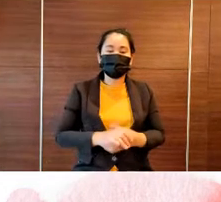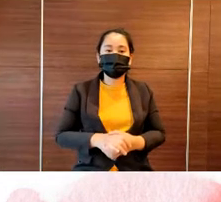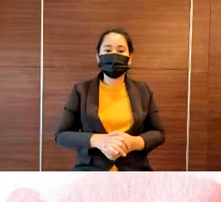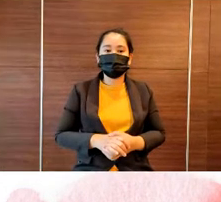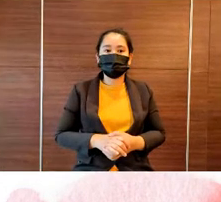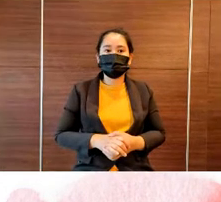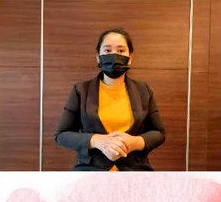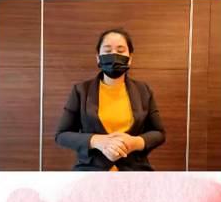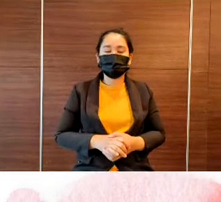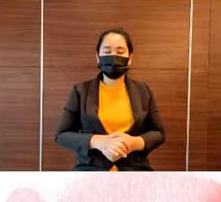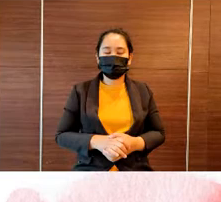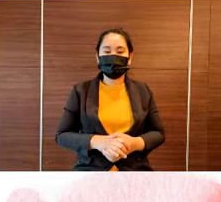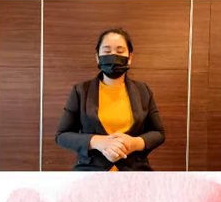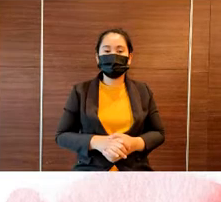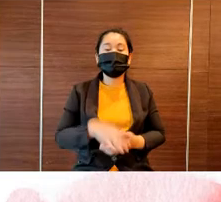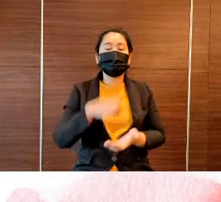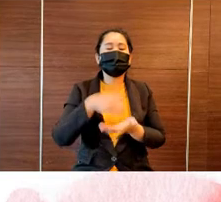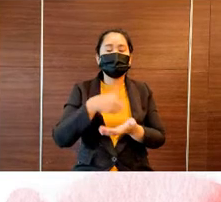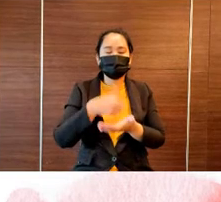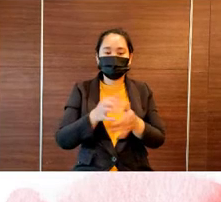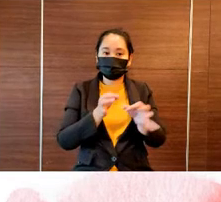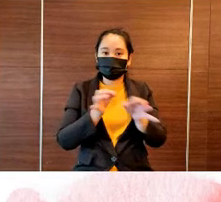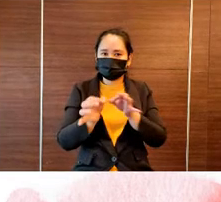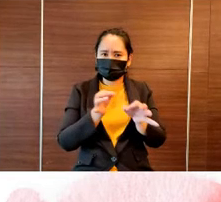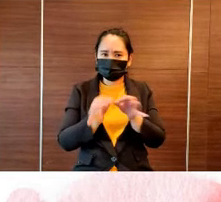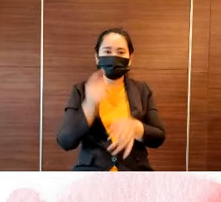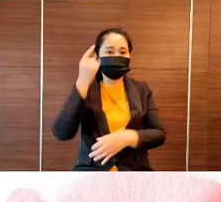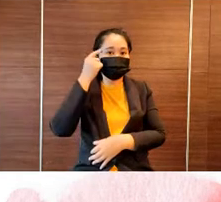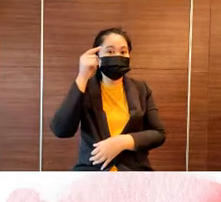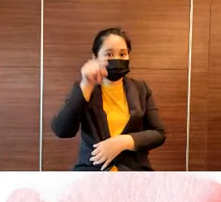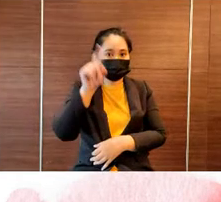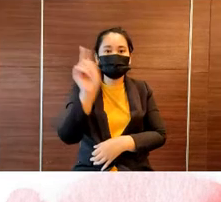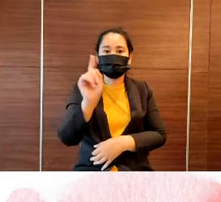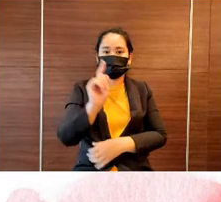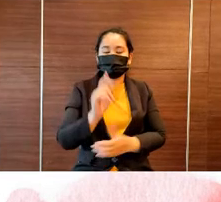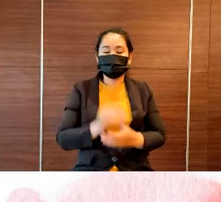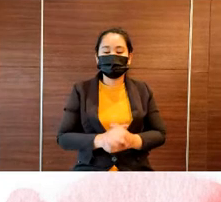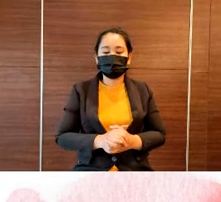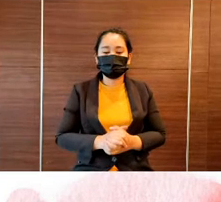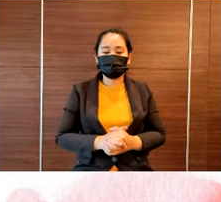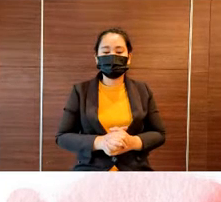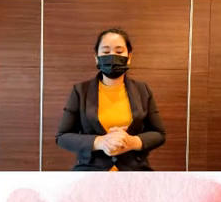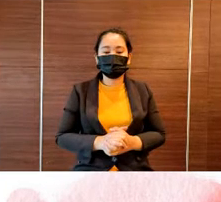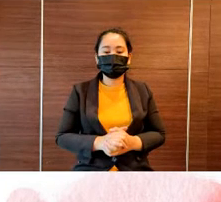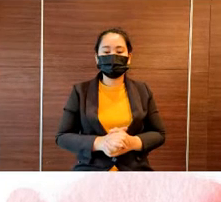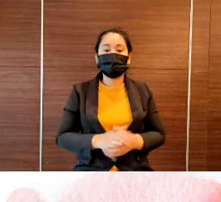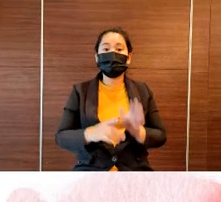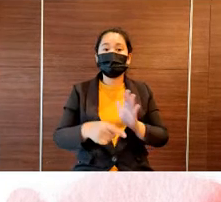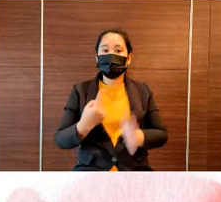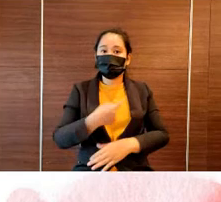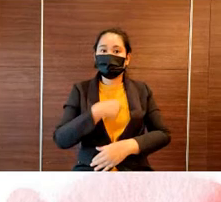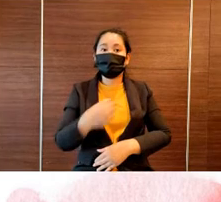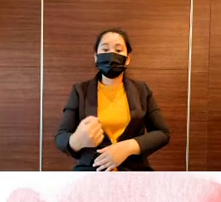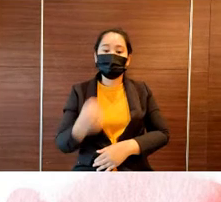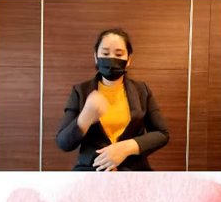คนชายขอบประเด็นสำคัญนะครับที่จะต้องคำนึงนะครับมีอะไรบ้างนะครับอันแรกเลยคือต้องสร้างความมั่นใ